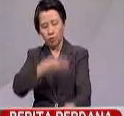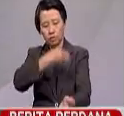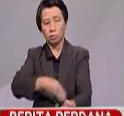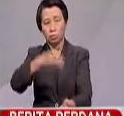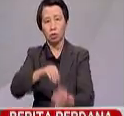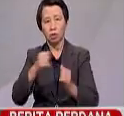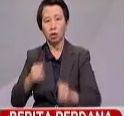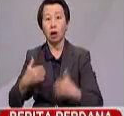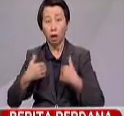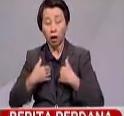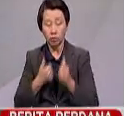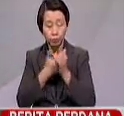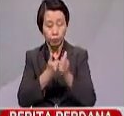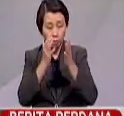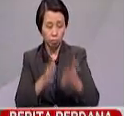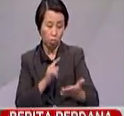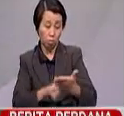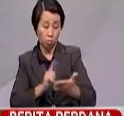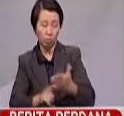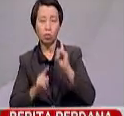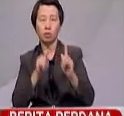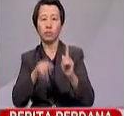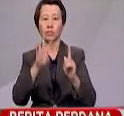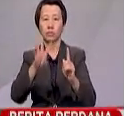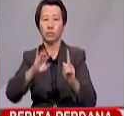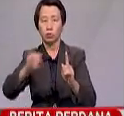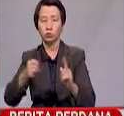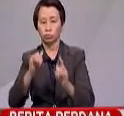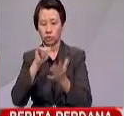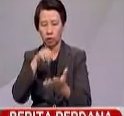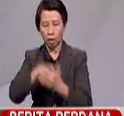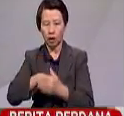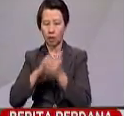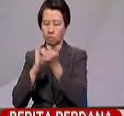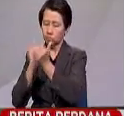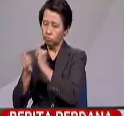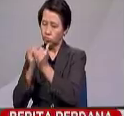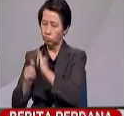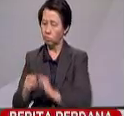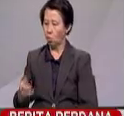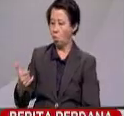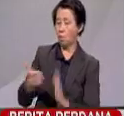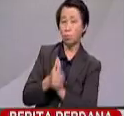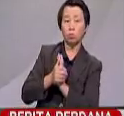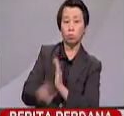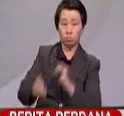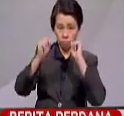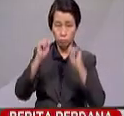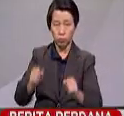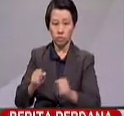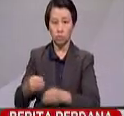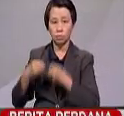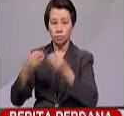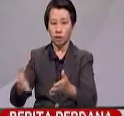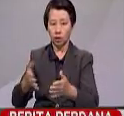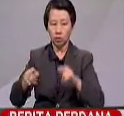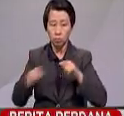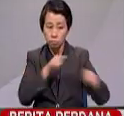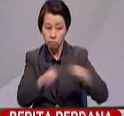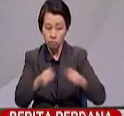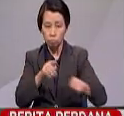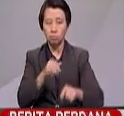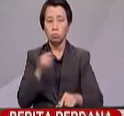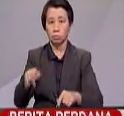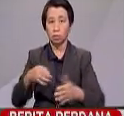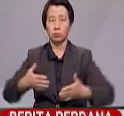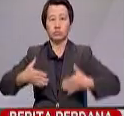mengumpul pengikut seramai 1.4 juta orang di saluran YouTube. Bakat semula jadinya dijangka mampu memberi persaingan, malah